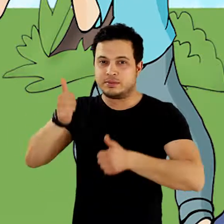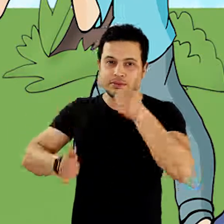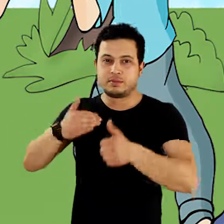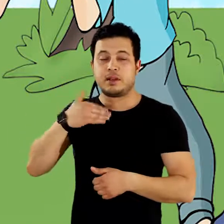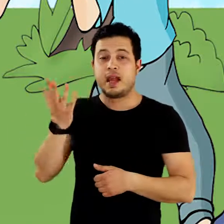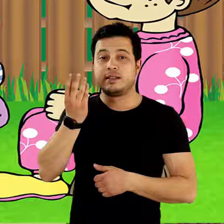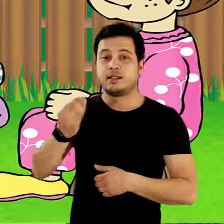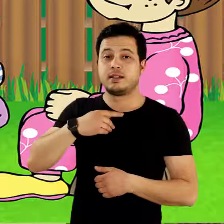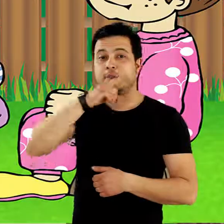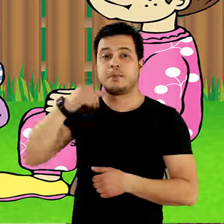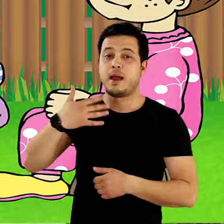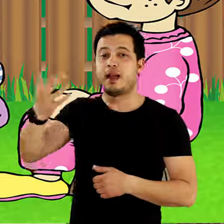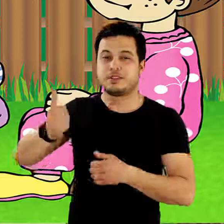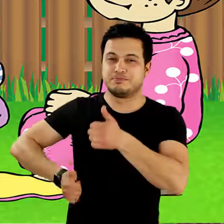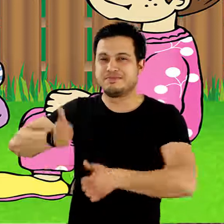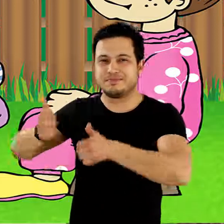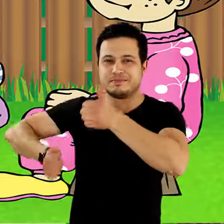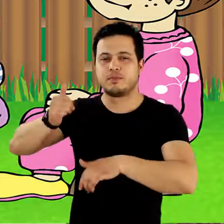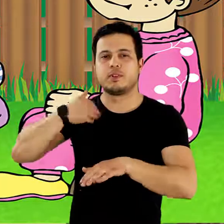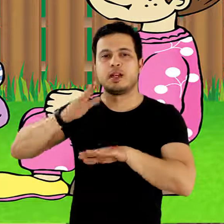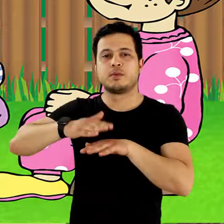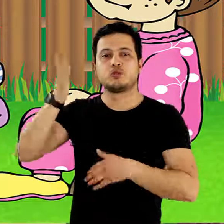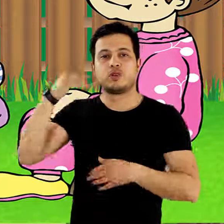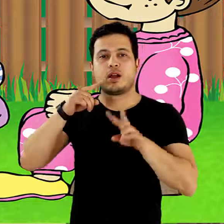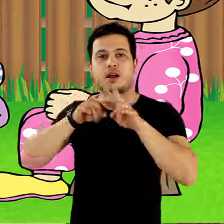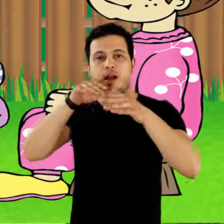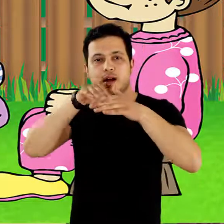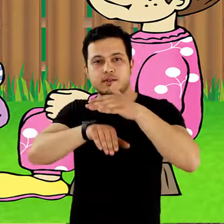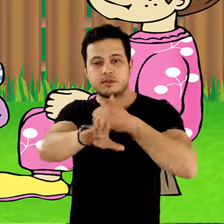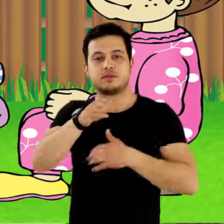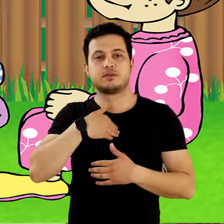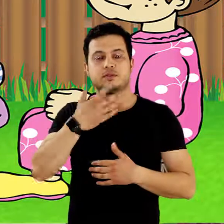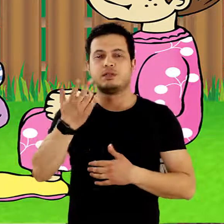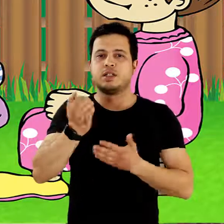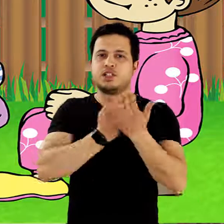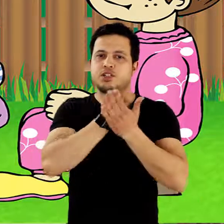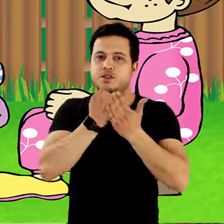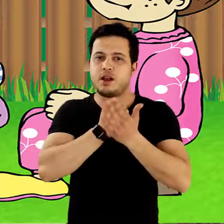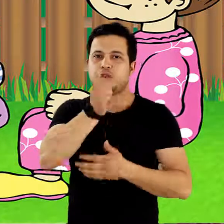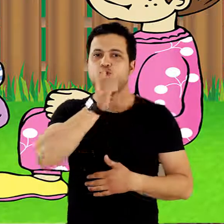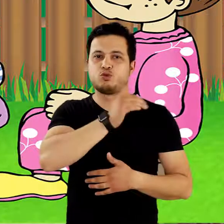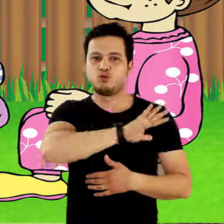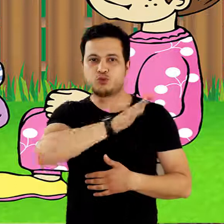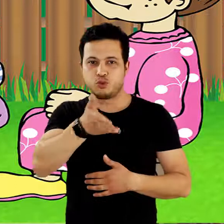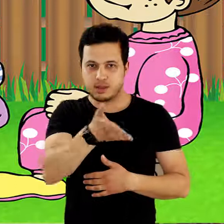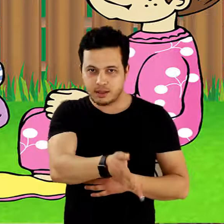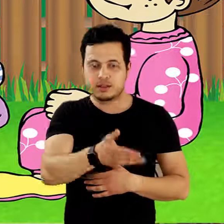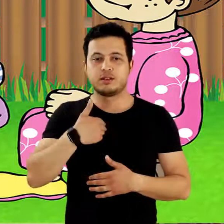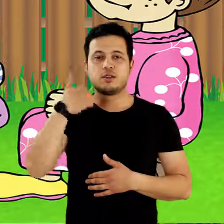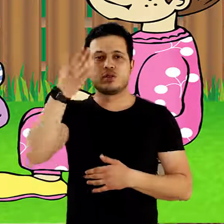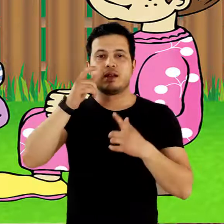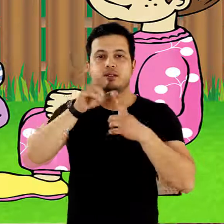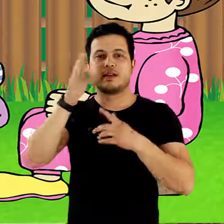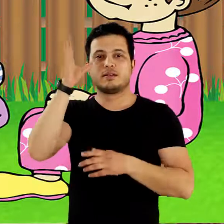yarışırlar. Kaklık mağarasının şifalı havuzlarında suyla oynayıp saklı göle gider, piknik